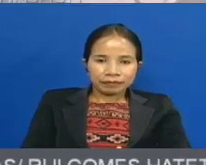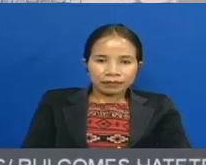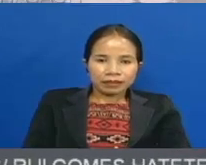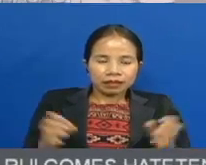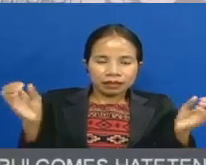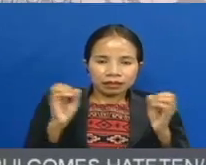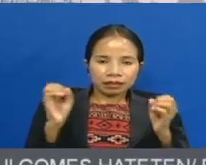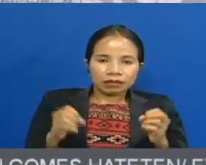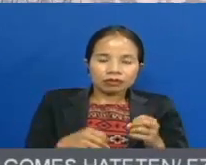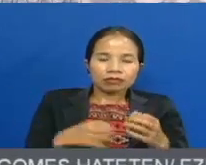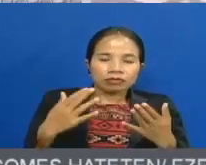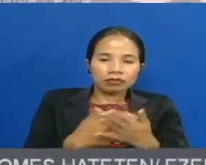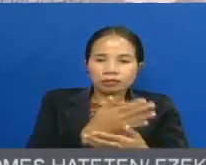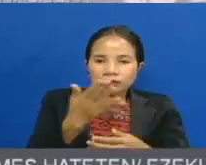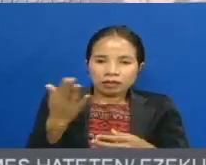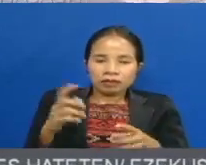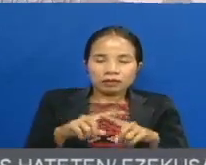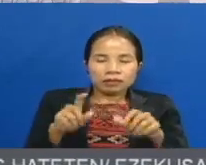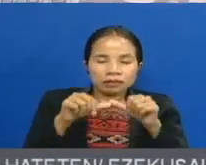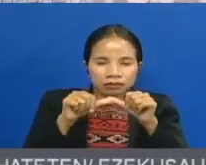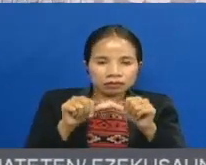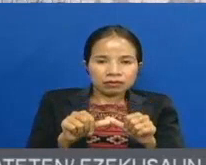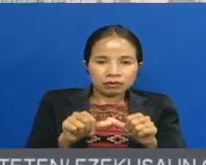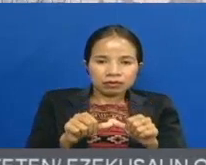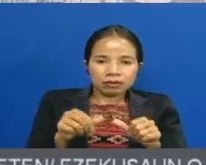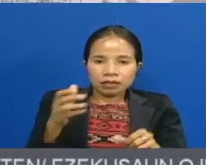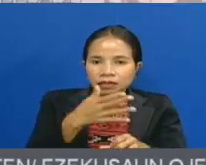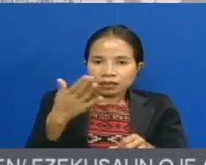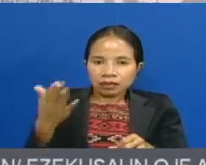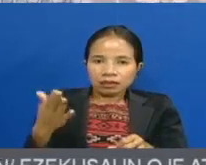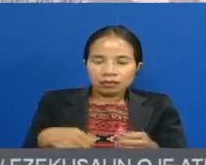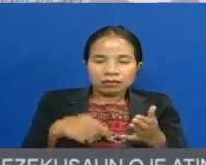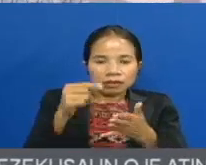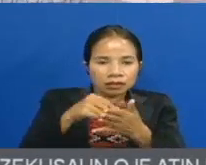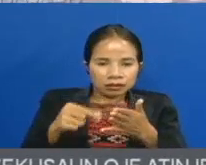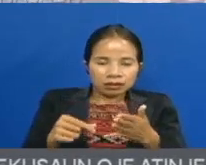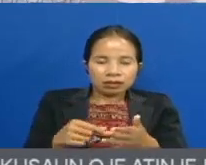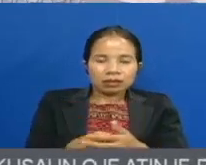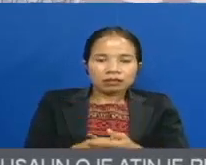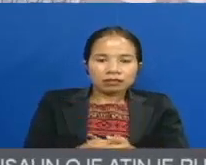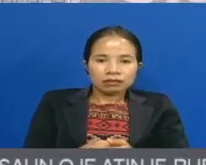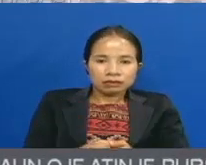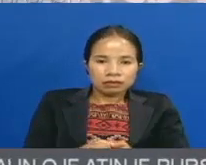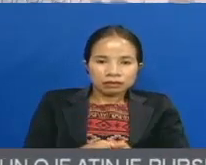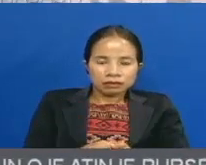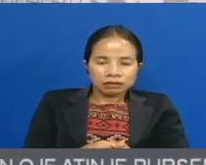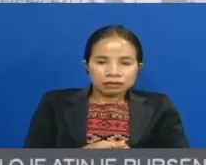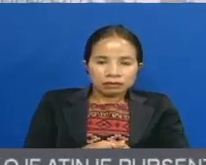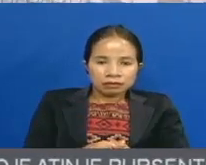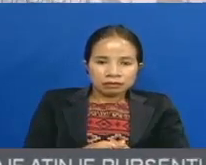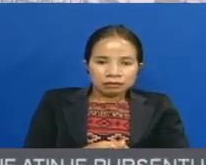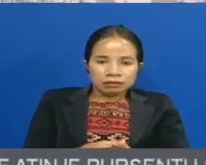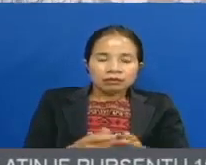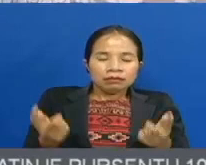Laos va fumba in, etabotina continua ali. E ta voțină a la asignaturile de ne prafă mai cumpli, o permisă că atunci mai servi în